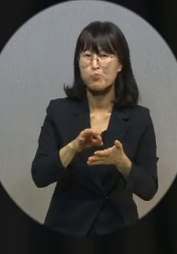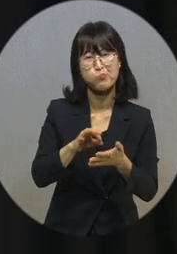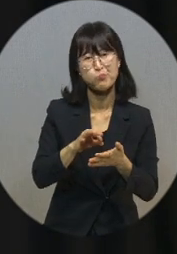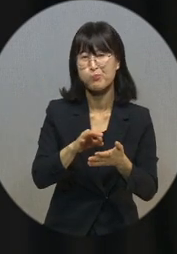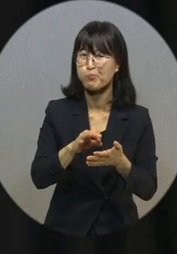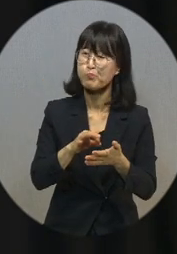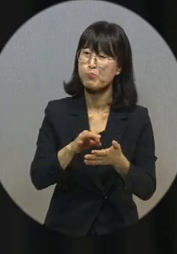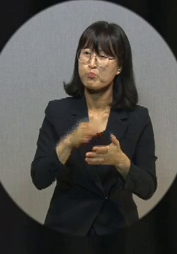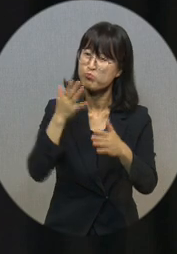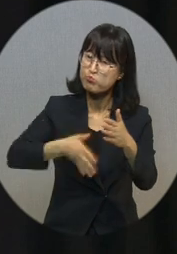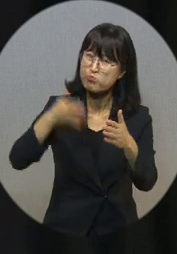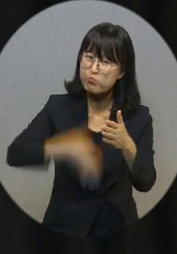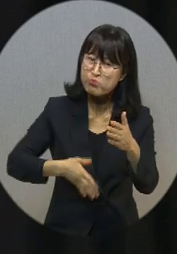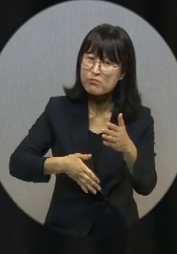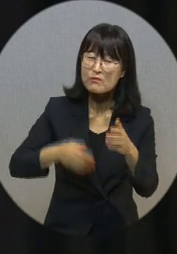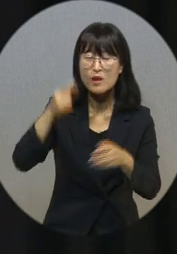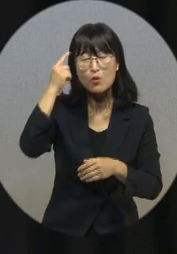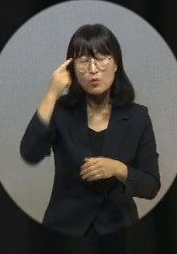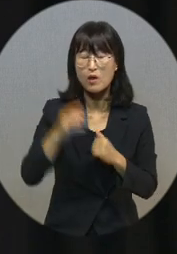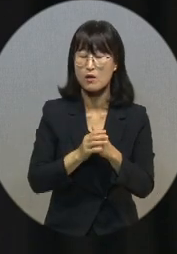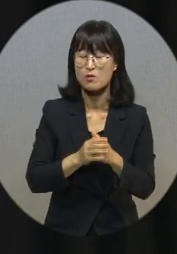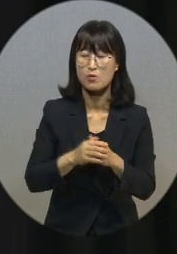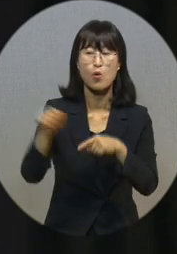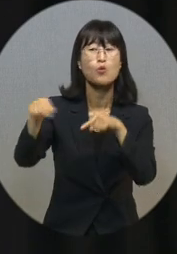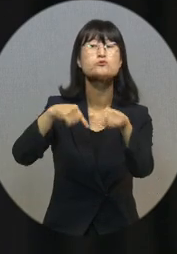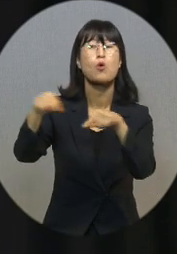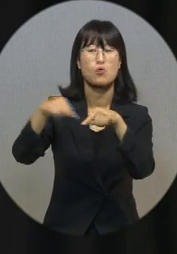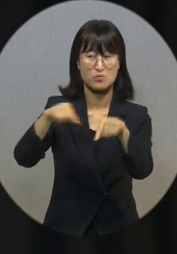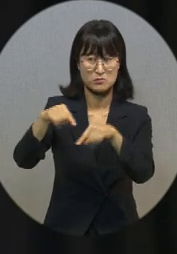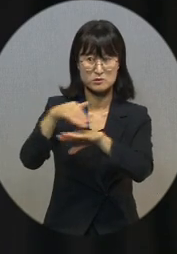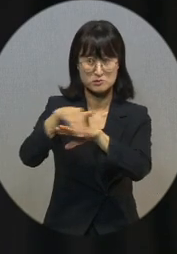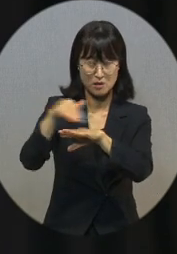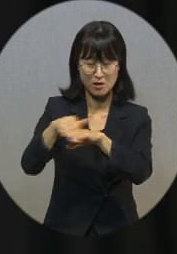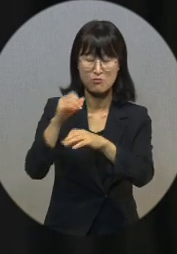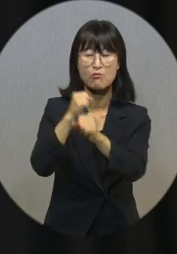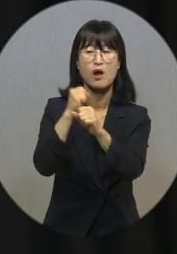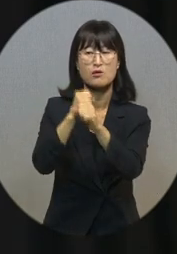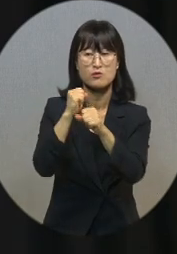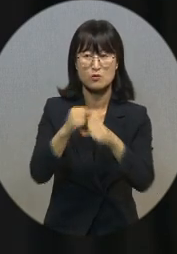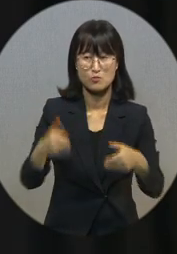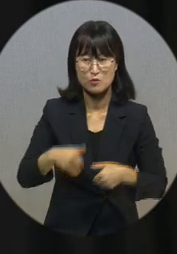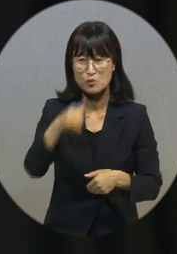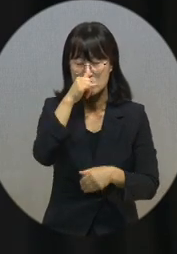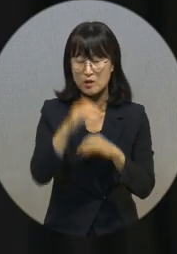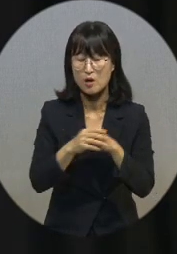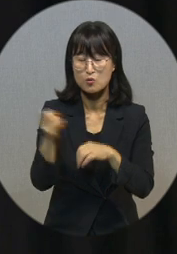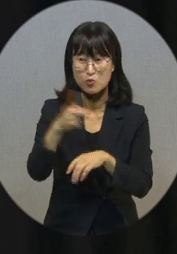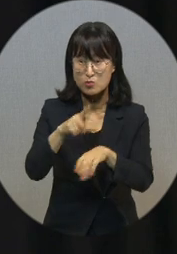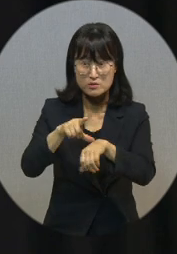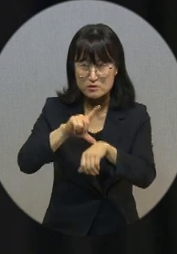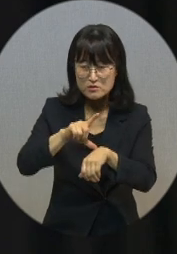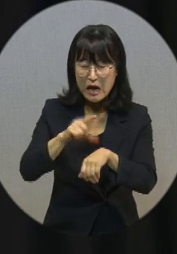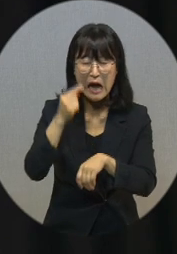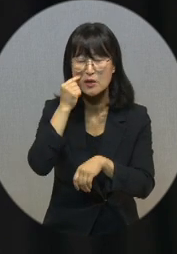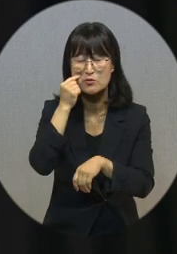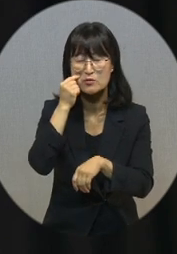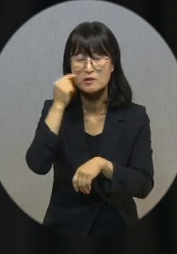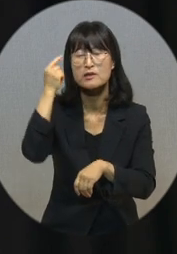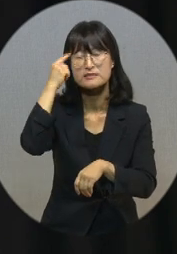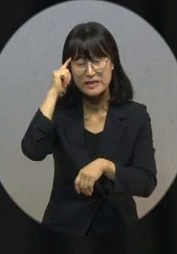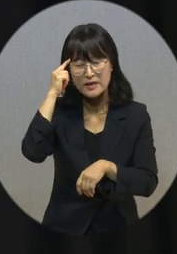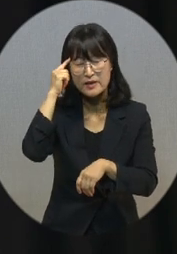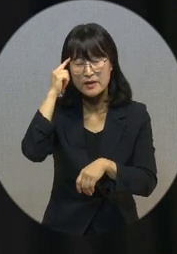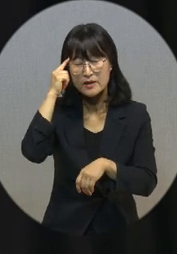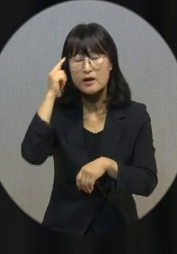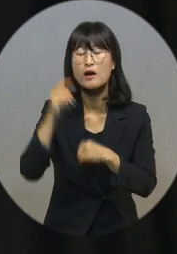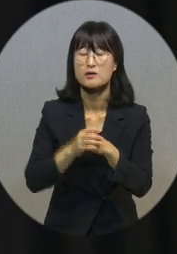거에 대해서 그런 것들을 정치적으로 풀어나가야 될 것 같고 네. 네. 어떻게 보면 더 늦어서는 안 된다 그런 절실한 마음을 갖고